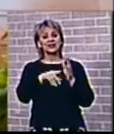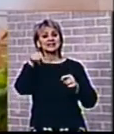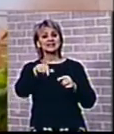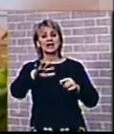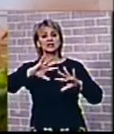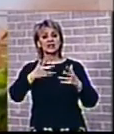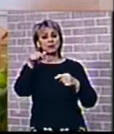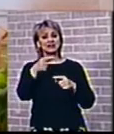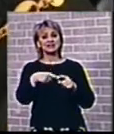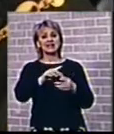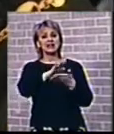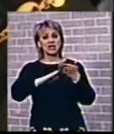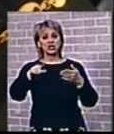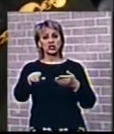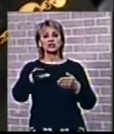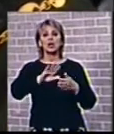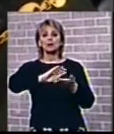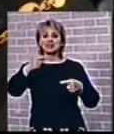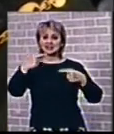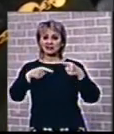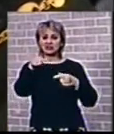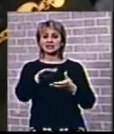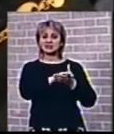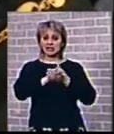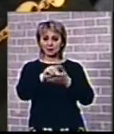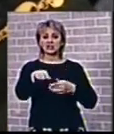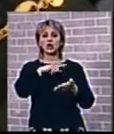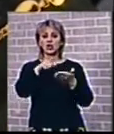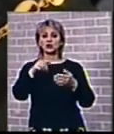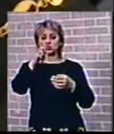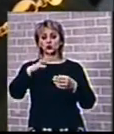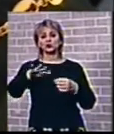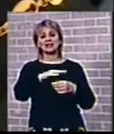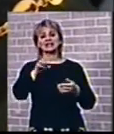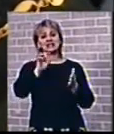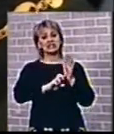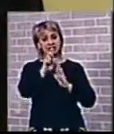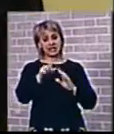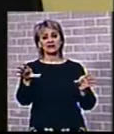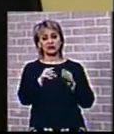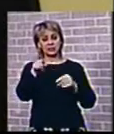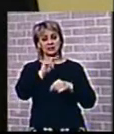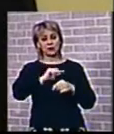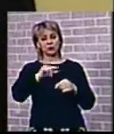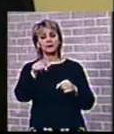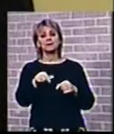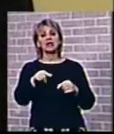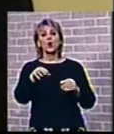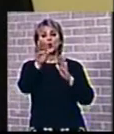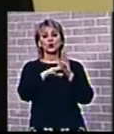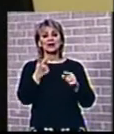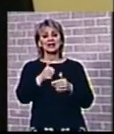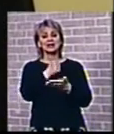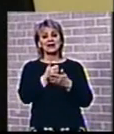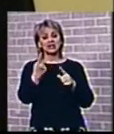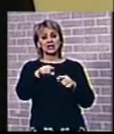переломных событий для дальнейшего бесконфликтного взаимодействия государства и церкви. Самый главный урок,